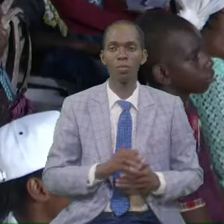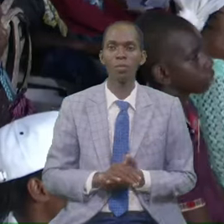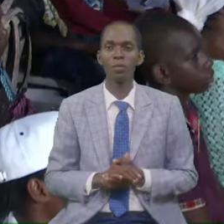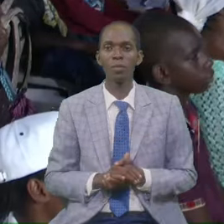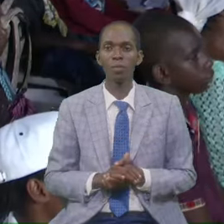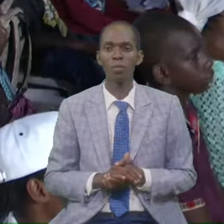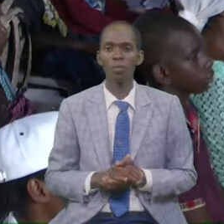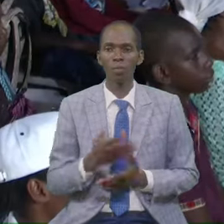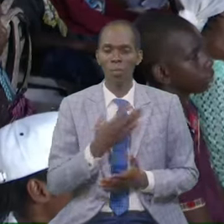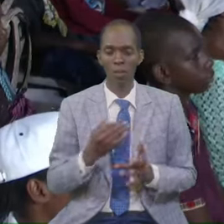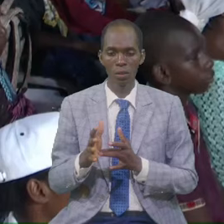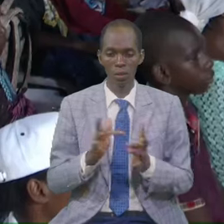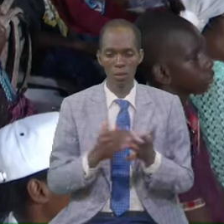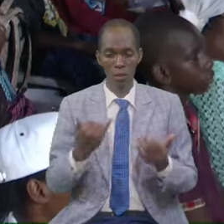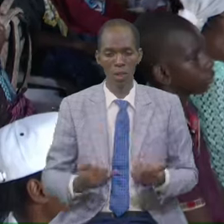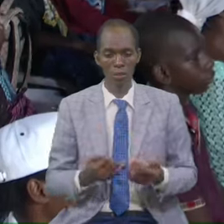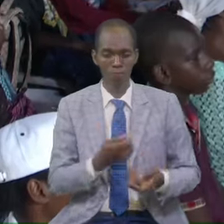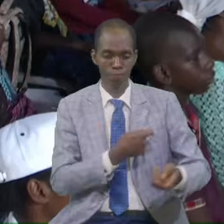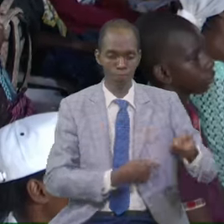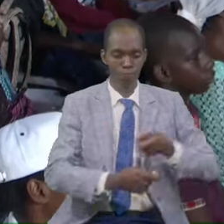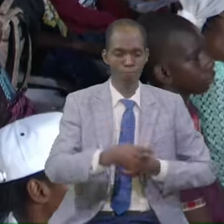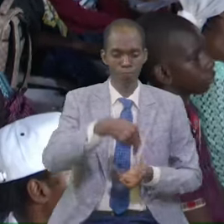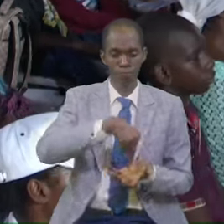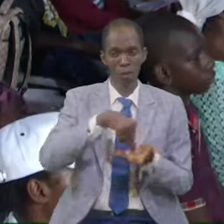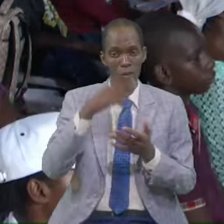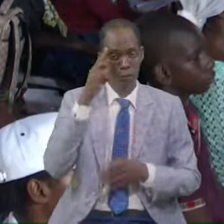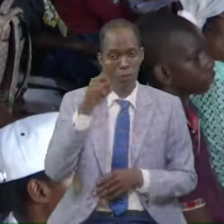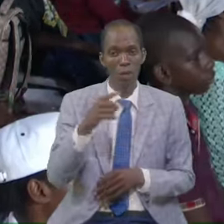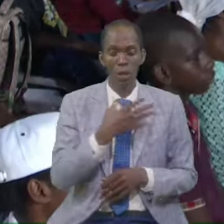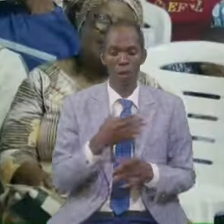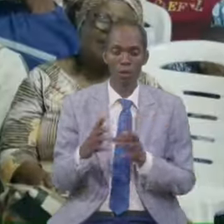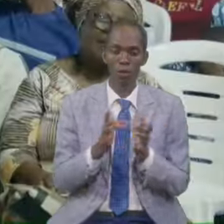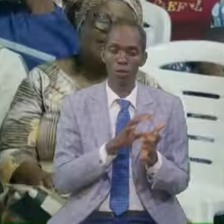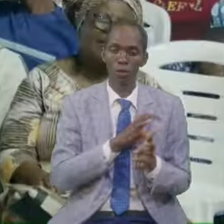your plates. మీ యొక్క ప్లేట్స్ చూస్తాడు. And he talks to the Father. ఆయన తండ్రితో